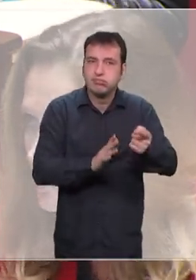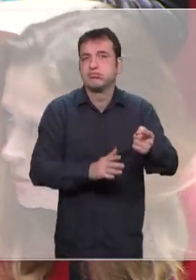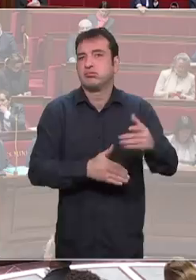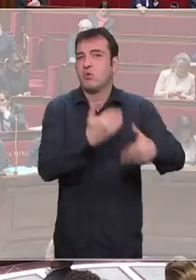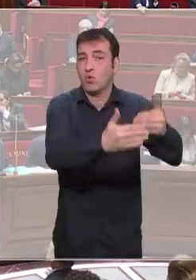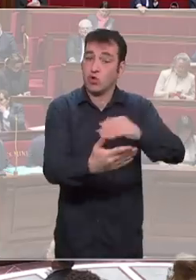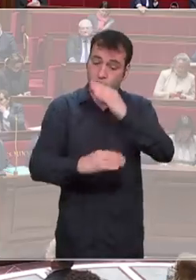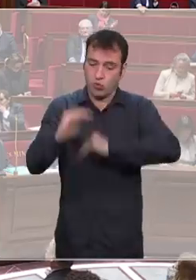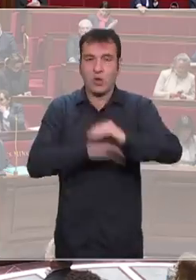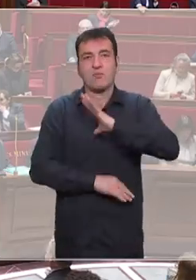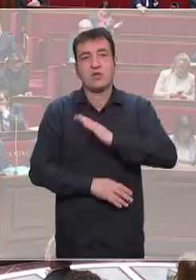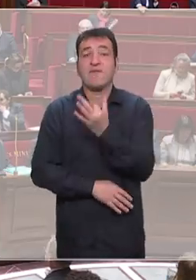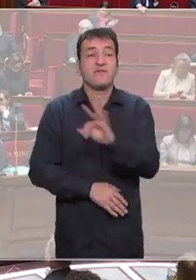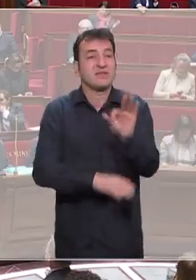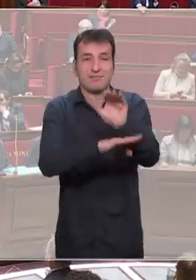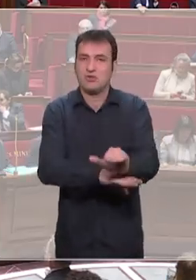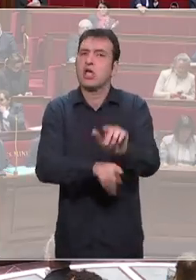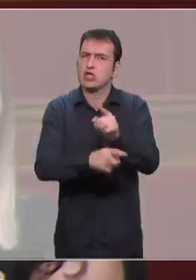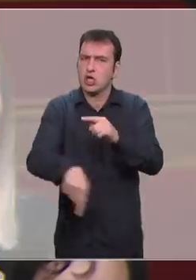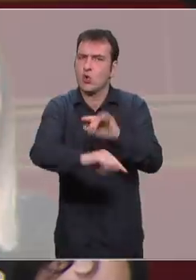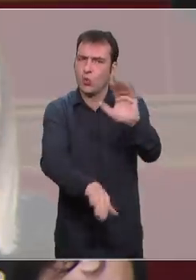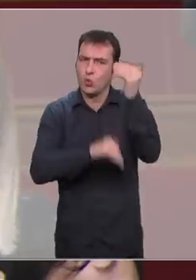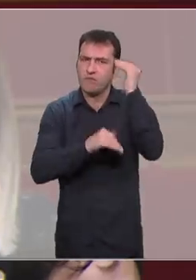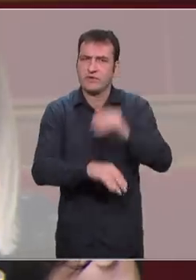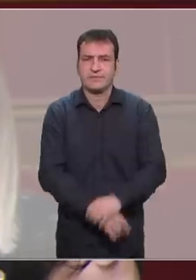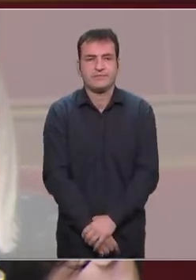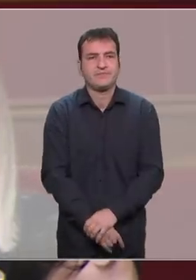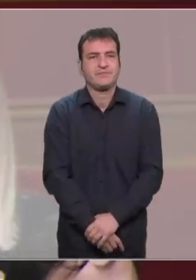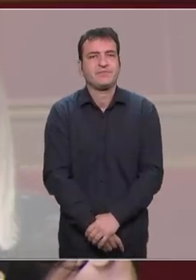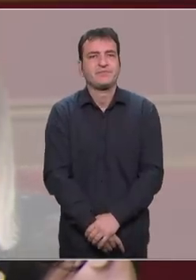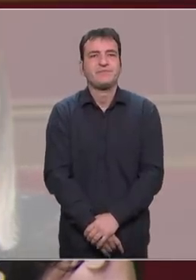confiance. Je vous remercie, Madame Martinez.